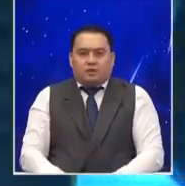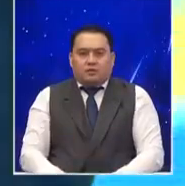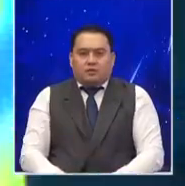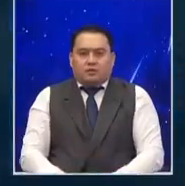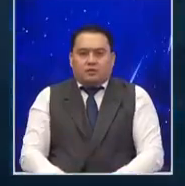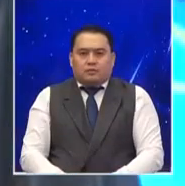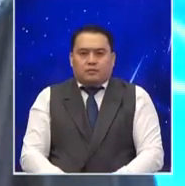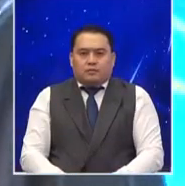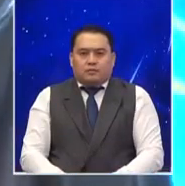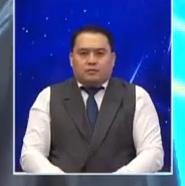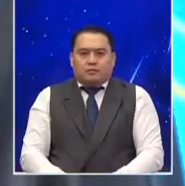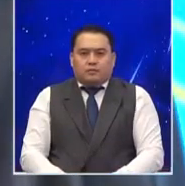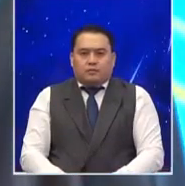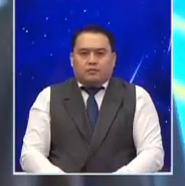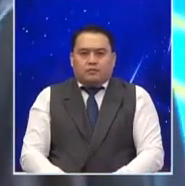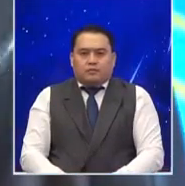человек.